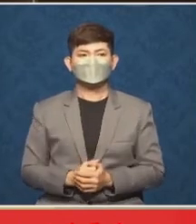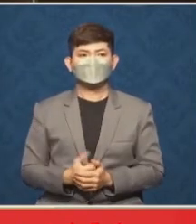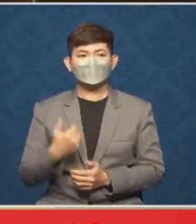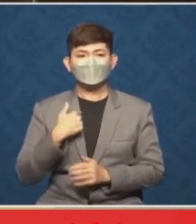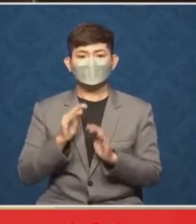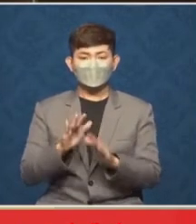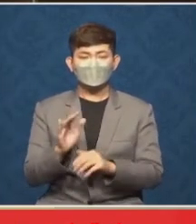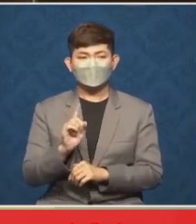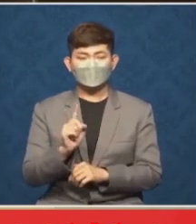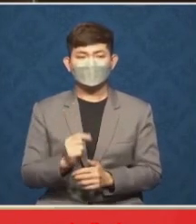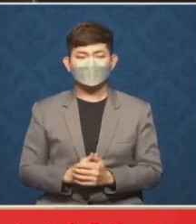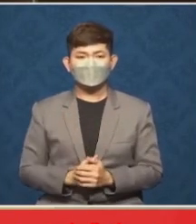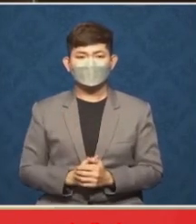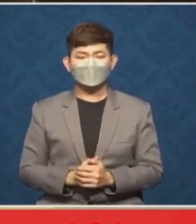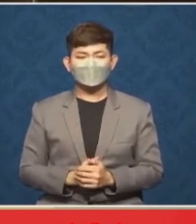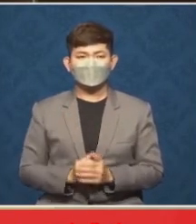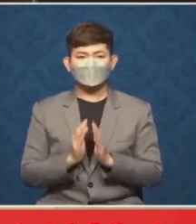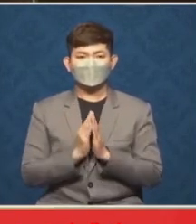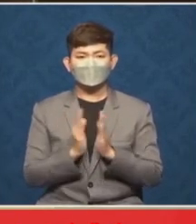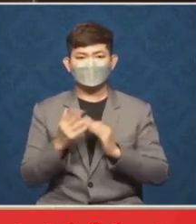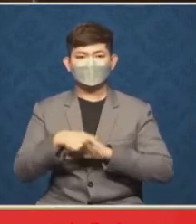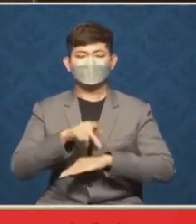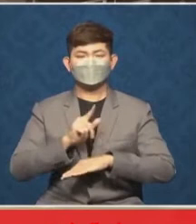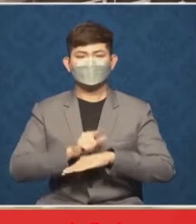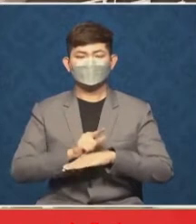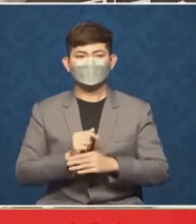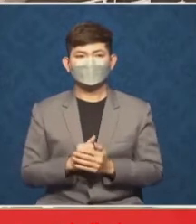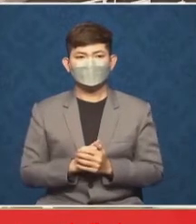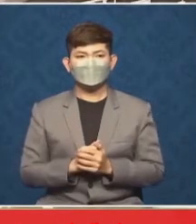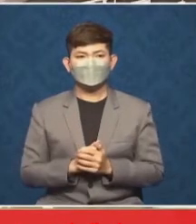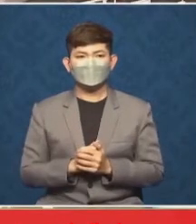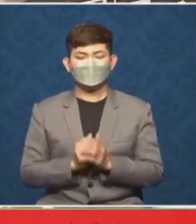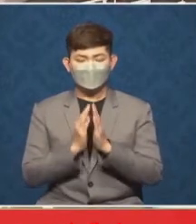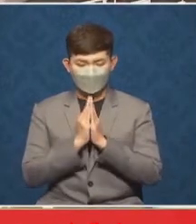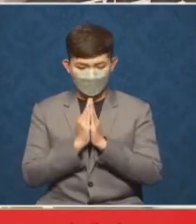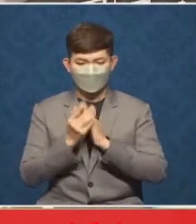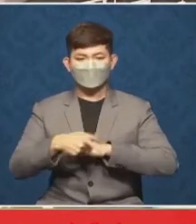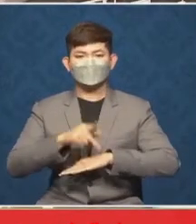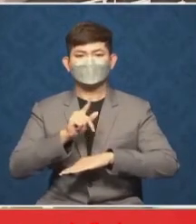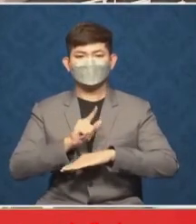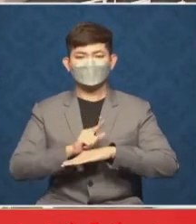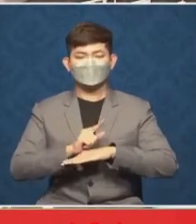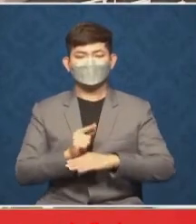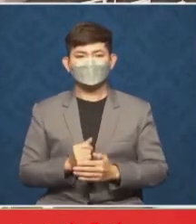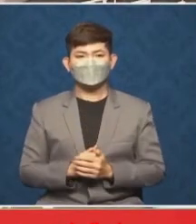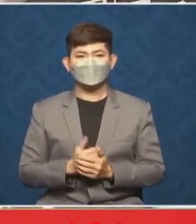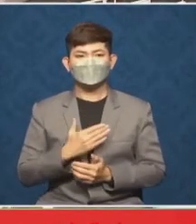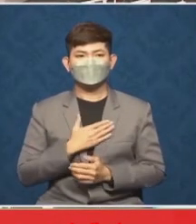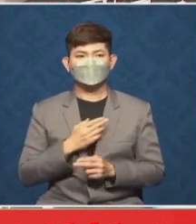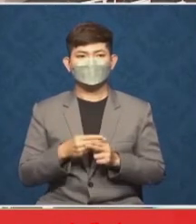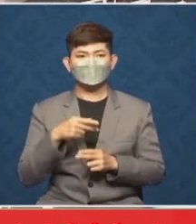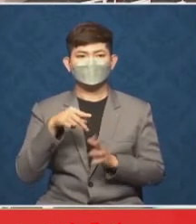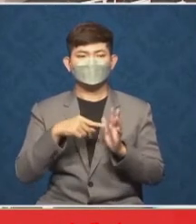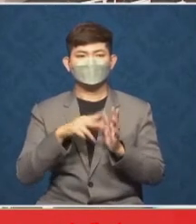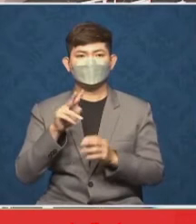ฝากไหมครับ ครับขอบคุณท่านประธานครับกับเรียนท่านประธานสภาผู้แทนราษฎรที่เคารพครับผมพัฒนาสัพพโ